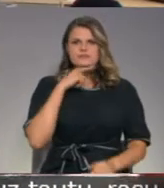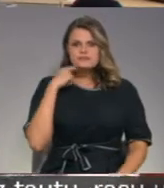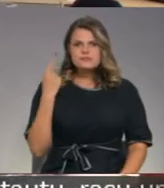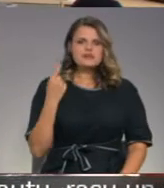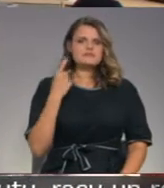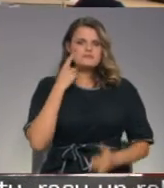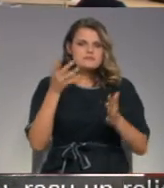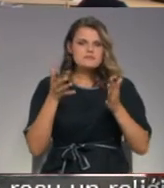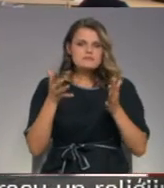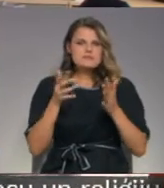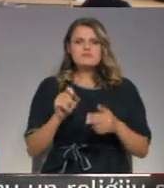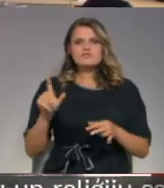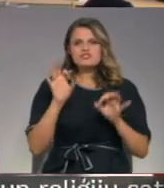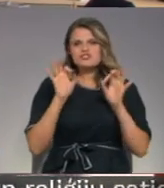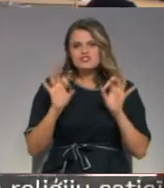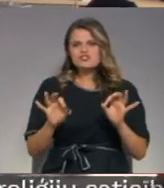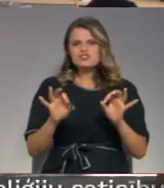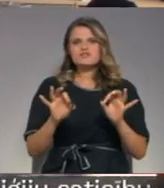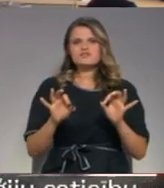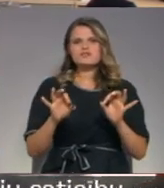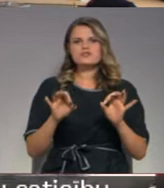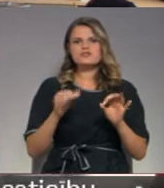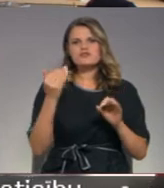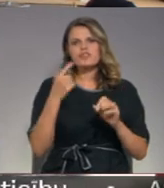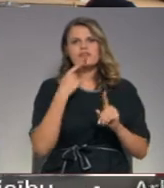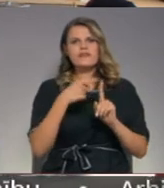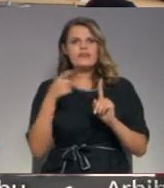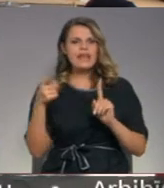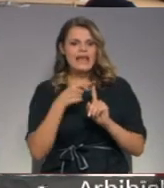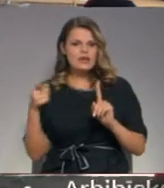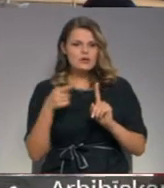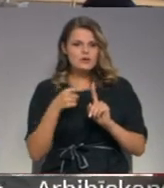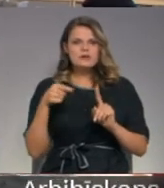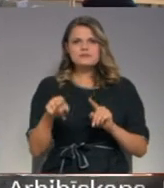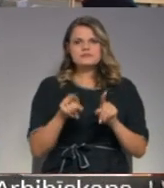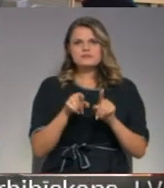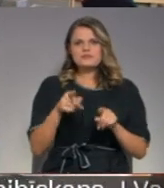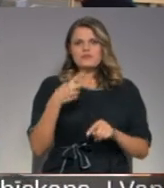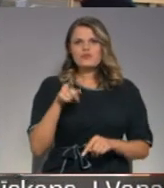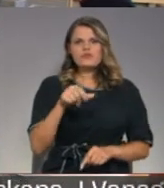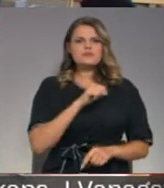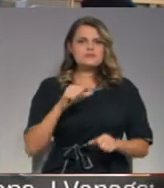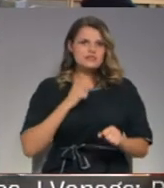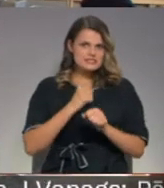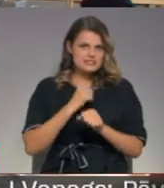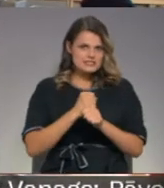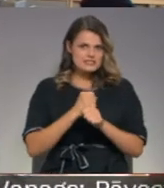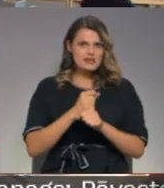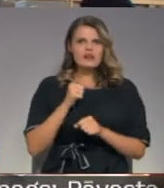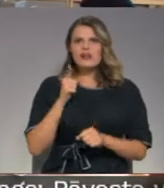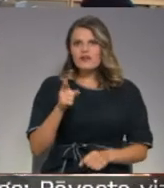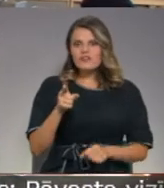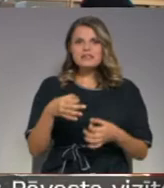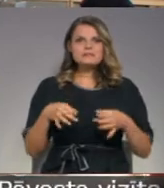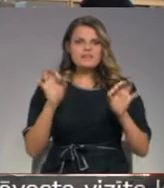Gribējām izcelt vairāk tieši citātus, ne tik daudz pašu pāvesta personību, jo, man liekas, tas ir arī tas, ko viņš pats dara, ka viņš,